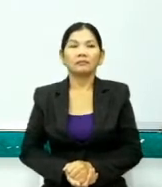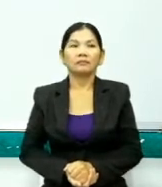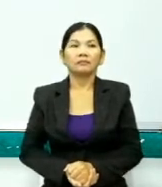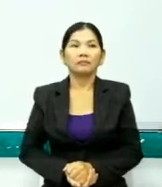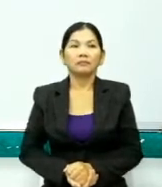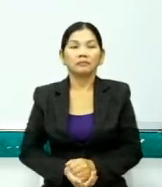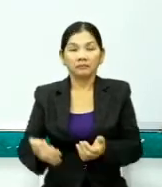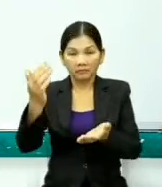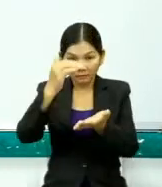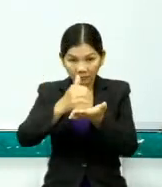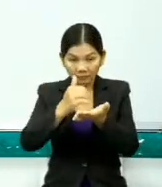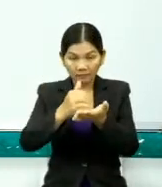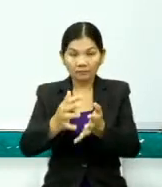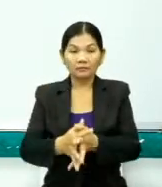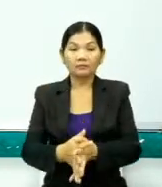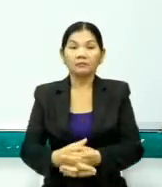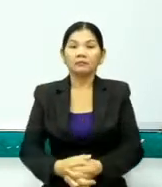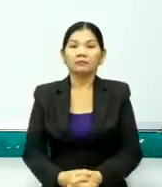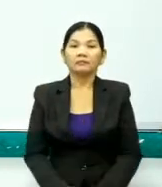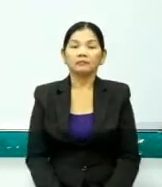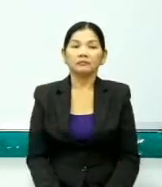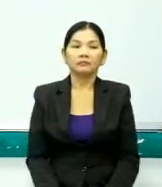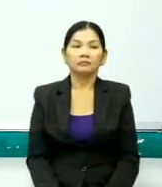chà một lần tiết con